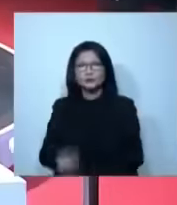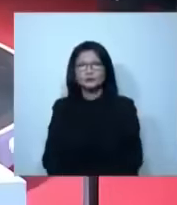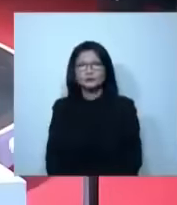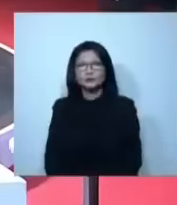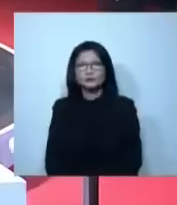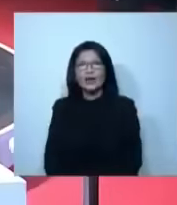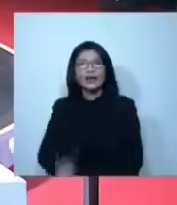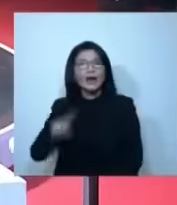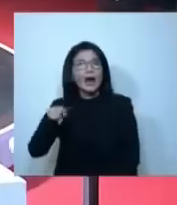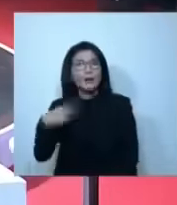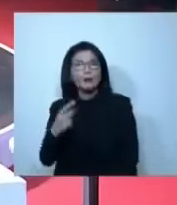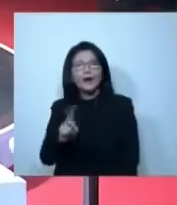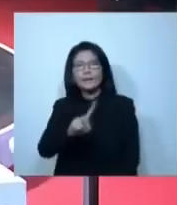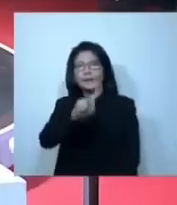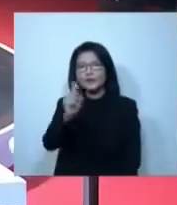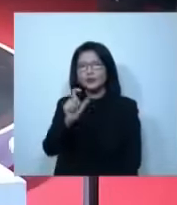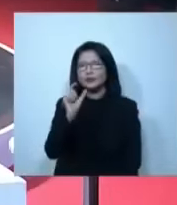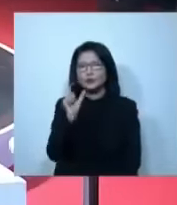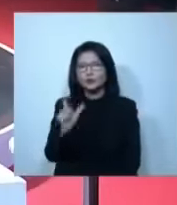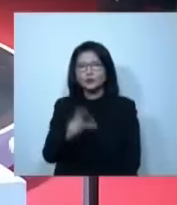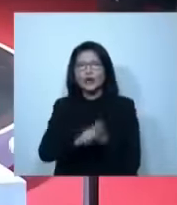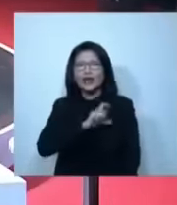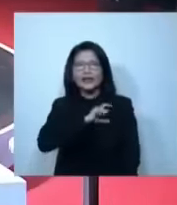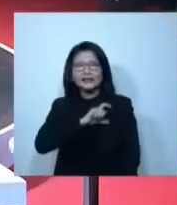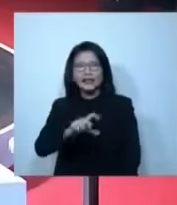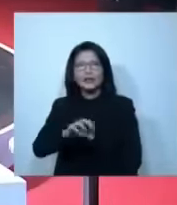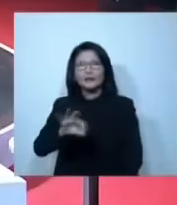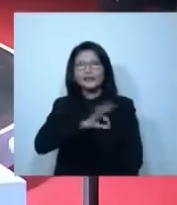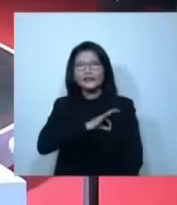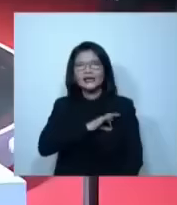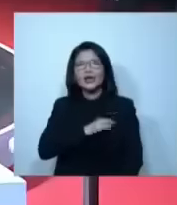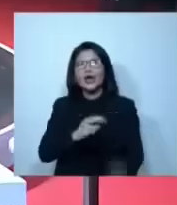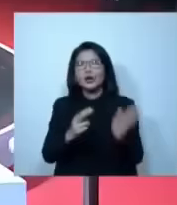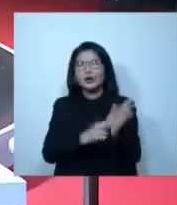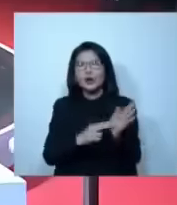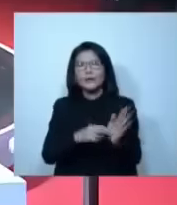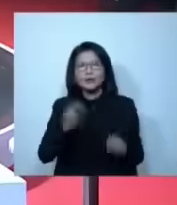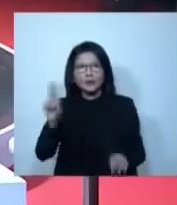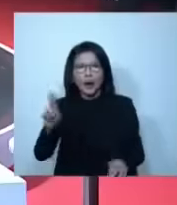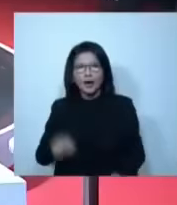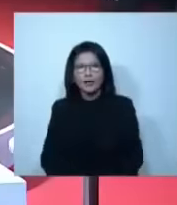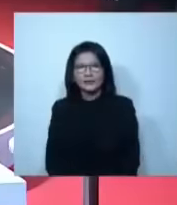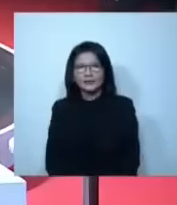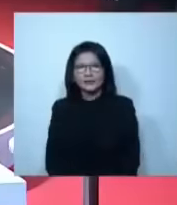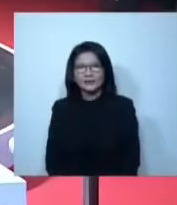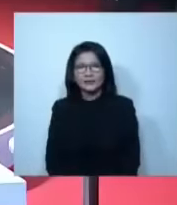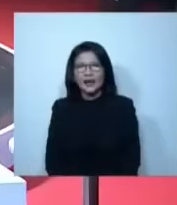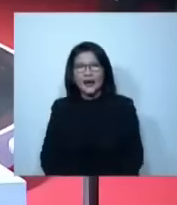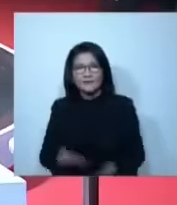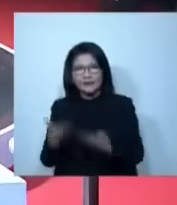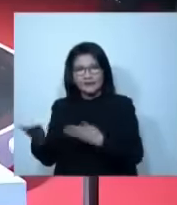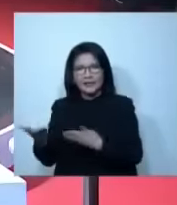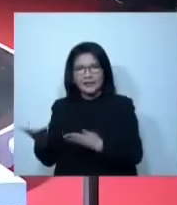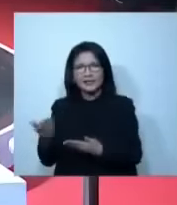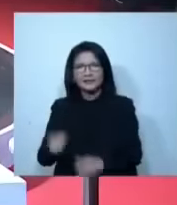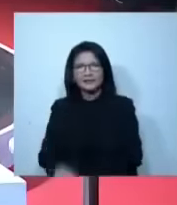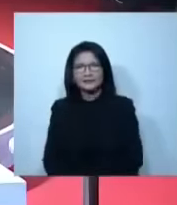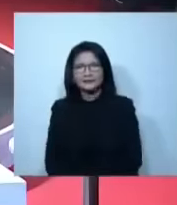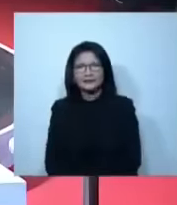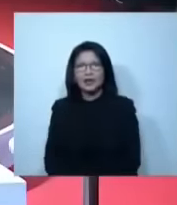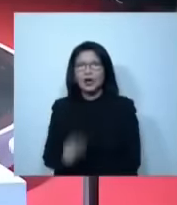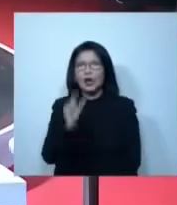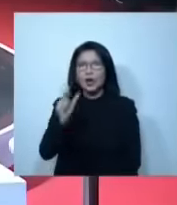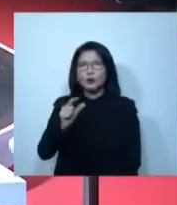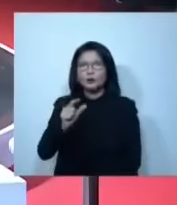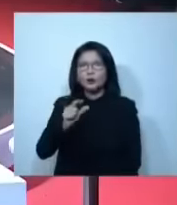kita akan memulai pertanyaan kepada calon presiden nomor urut 2. Kami persilakan kepada panelis Bapak Agus Riwanto